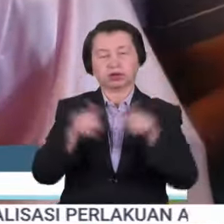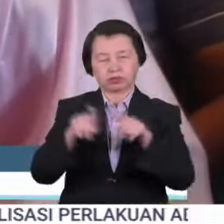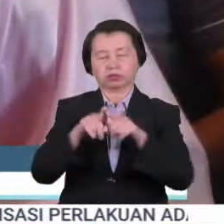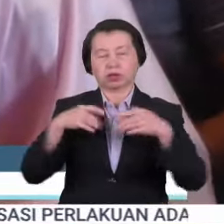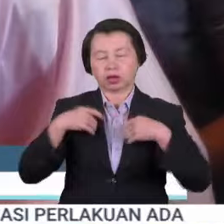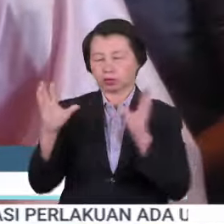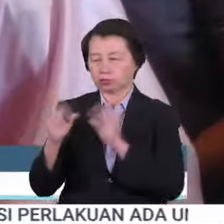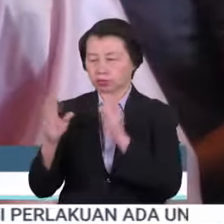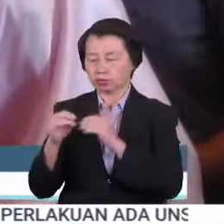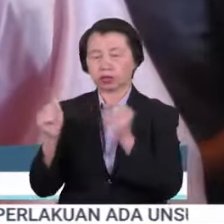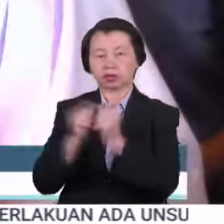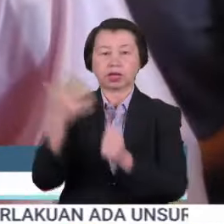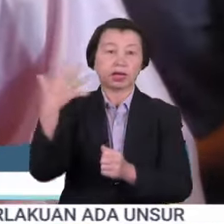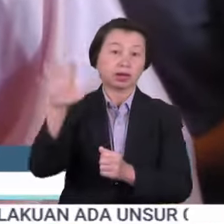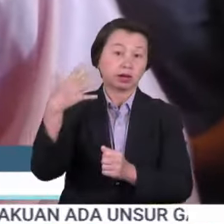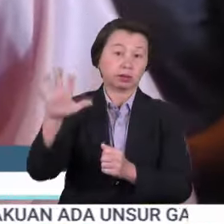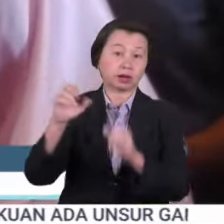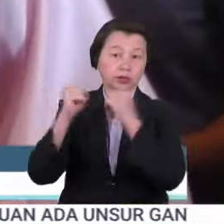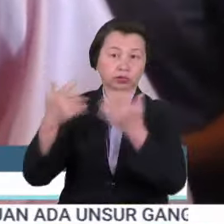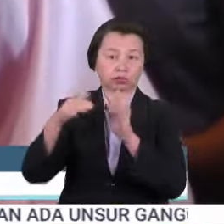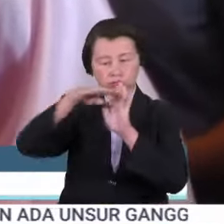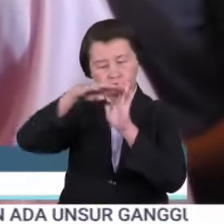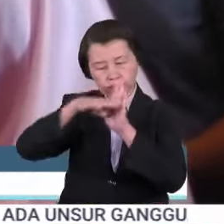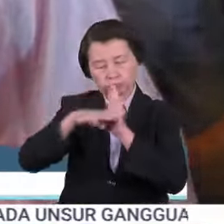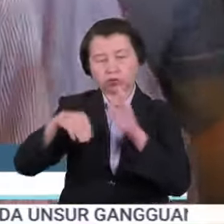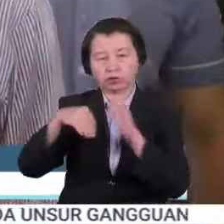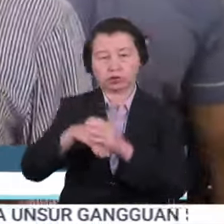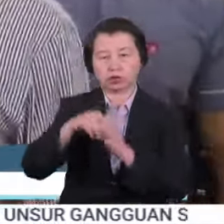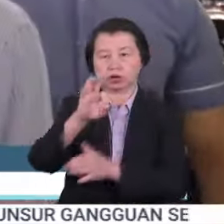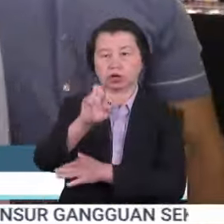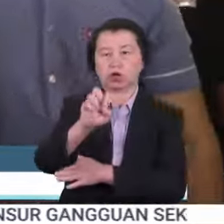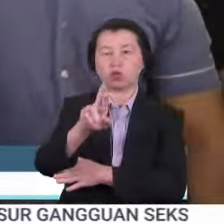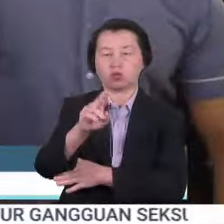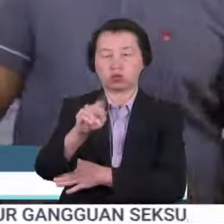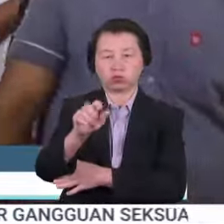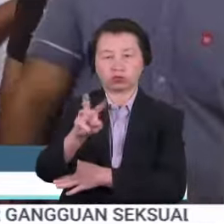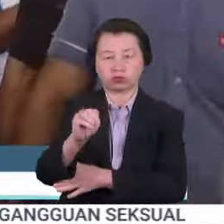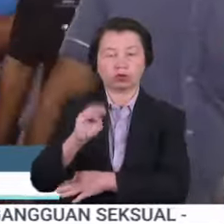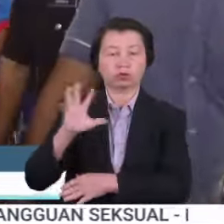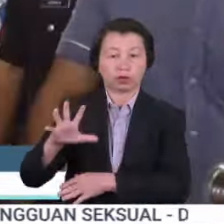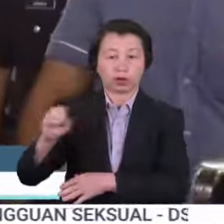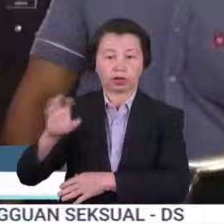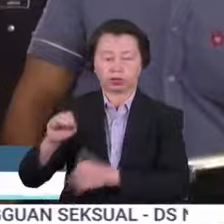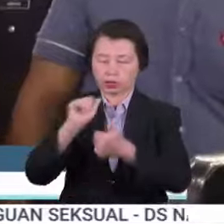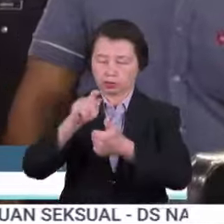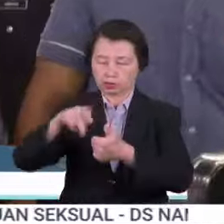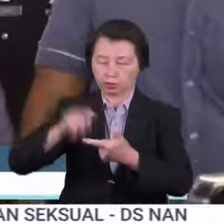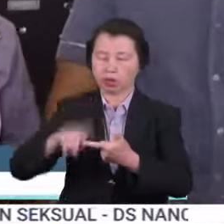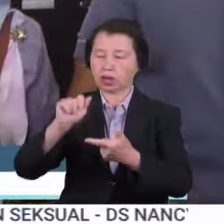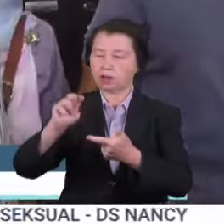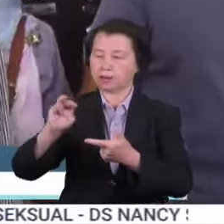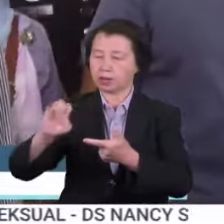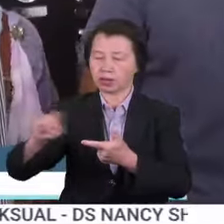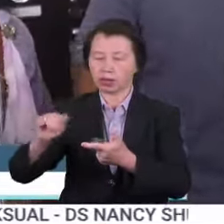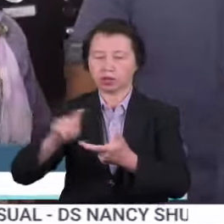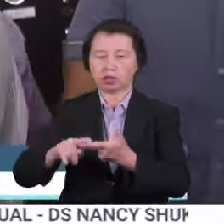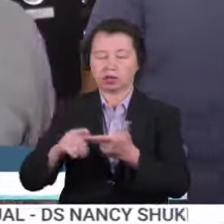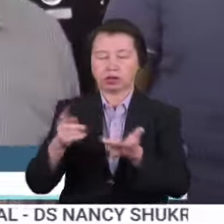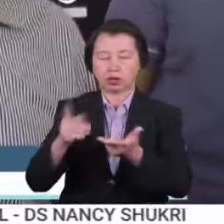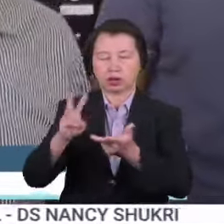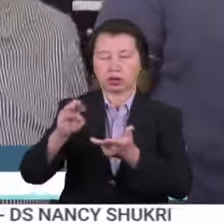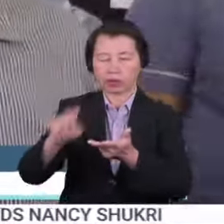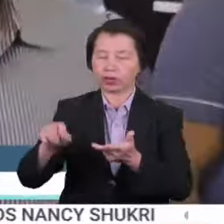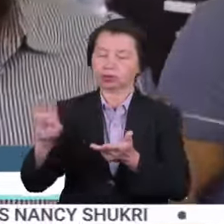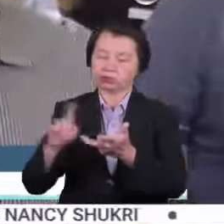mengadakan mesyuarat dengan 15 syarikat yang tersenarai dalam Fortune 500 termasuk Airbnb, Amazon, perkhidmatan web